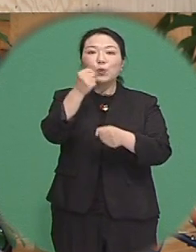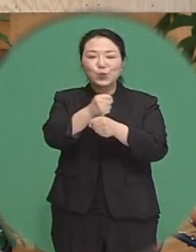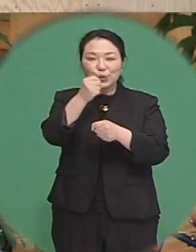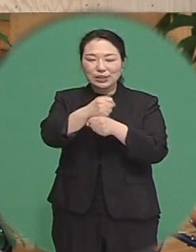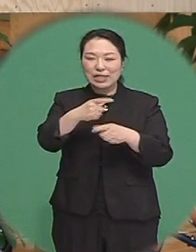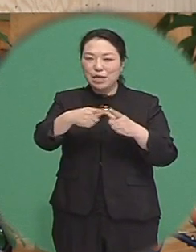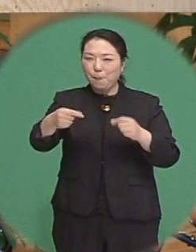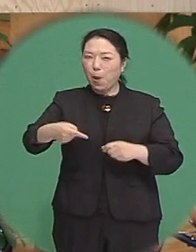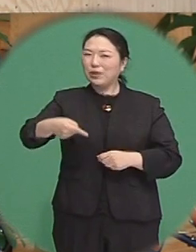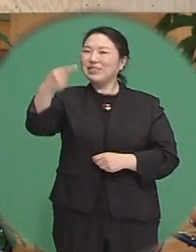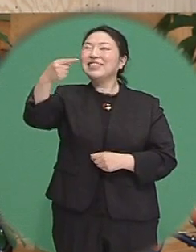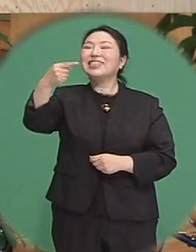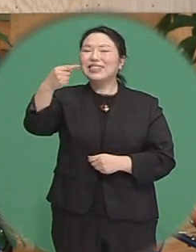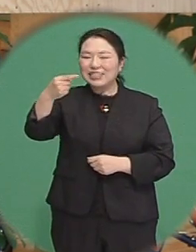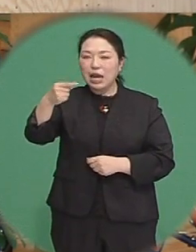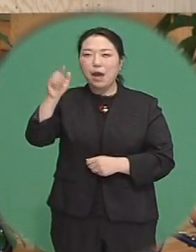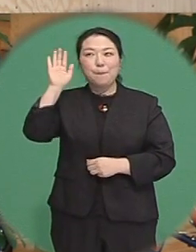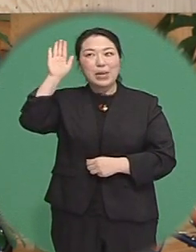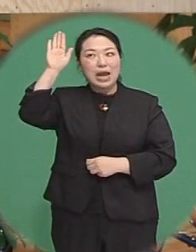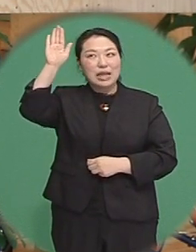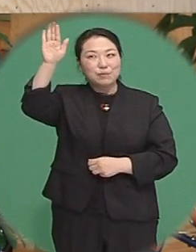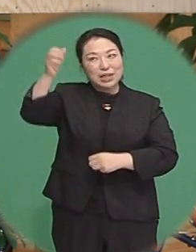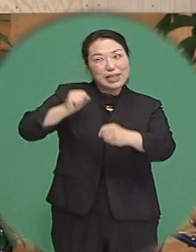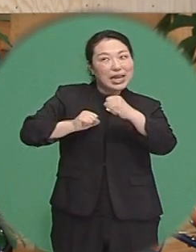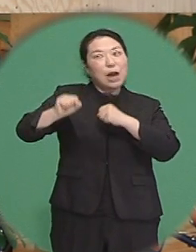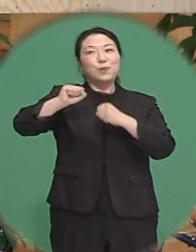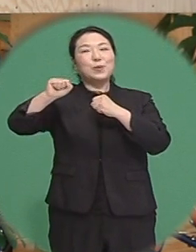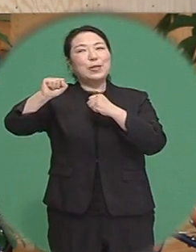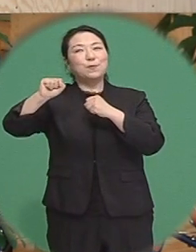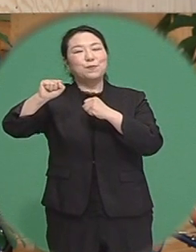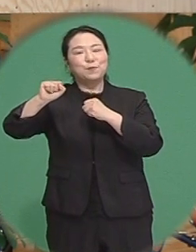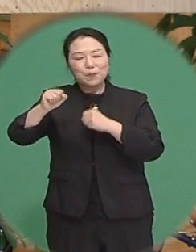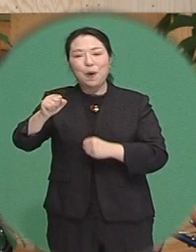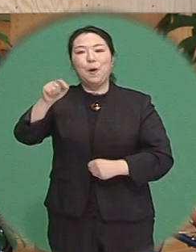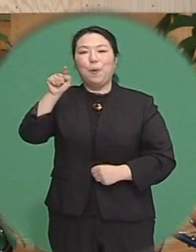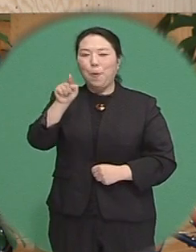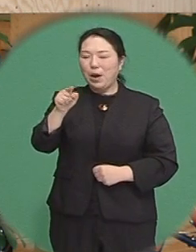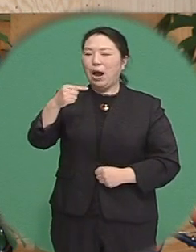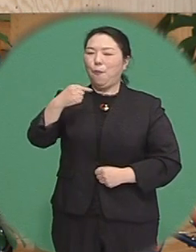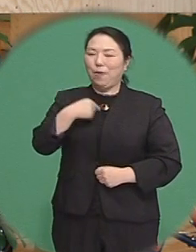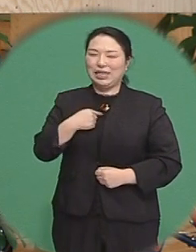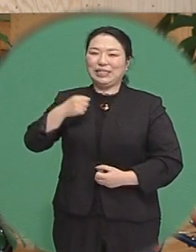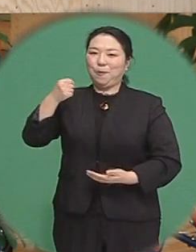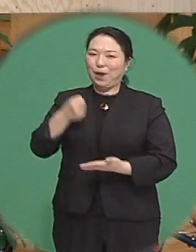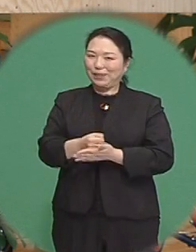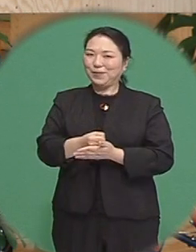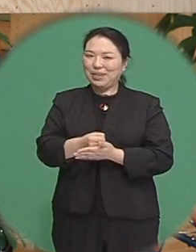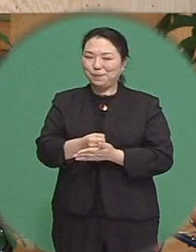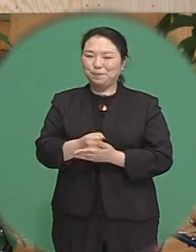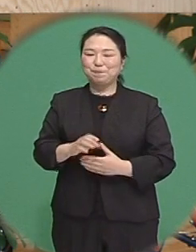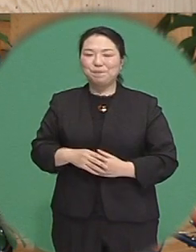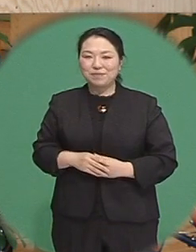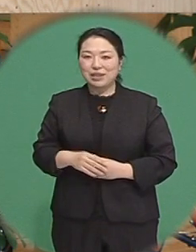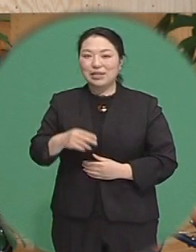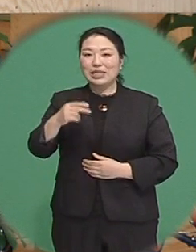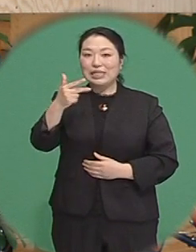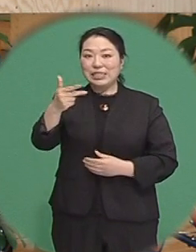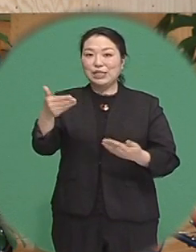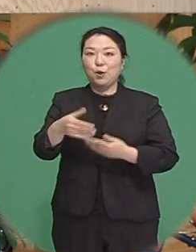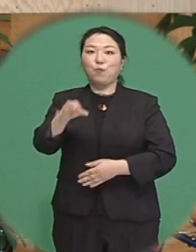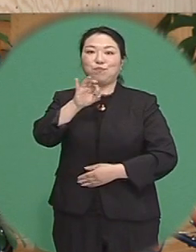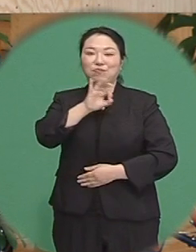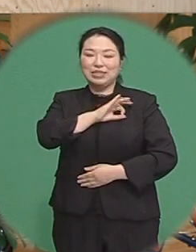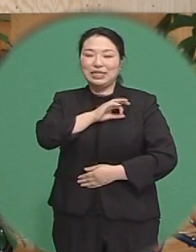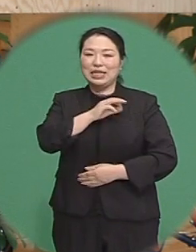西未来に向かって躍動していくこれが私の決意です市職員約